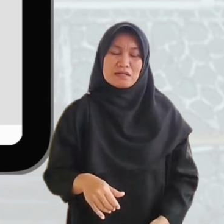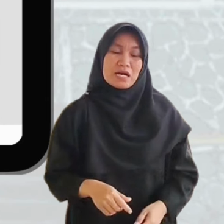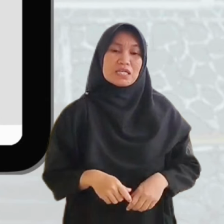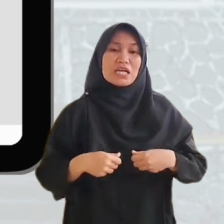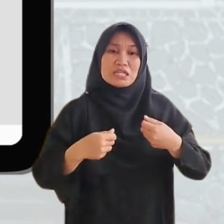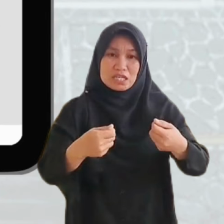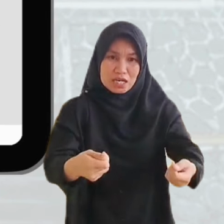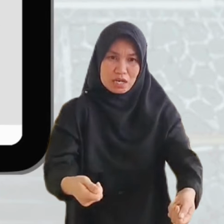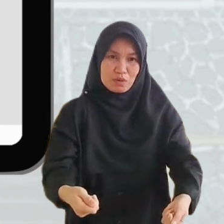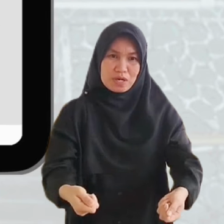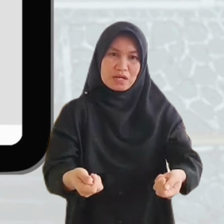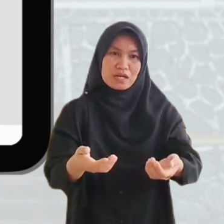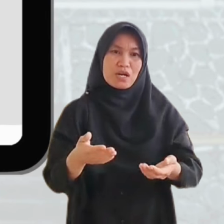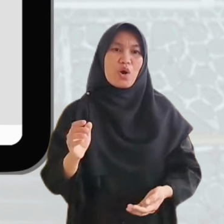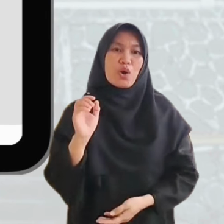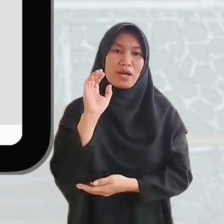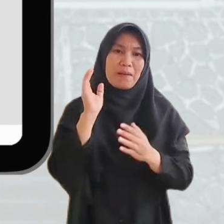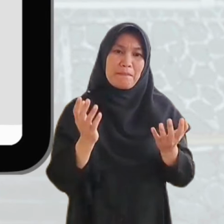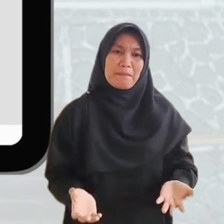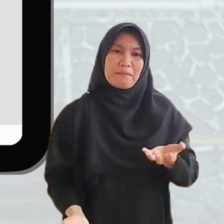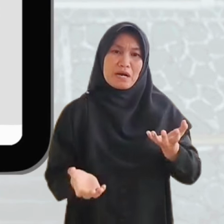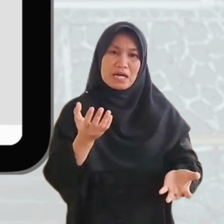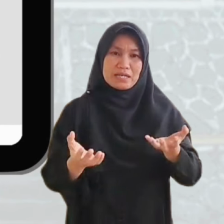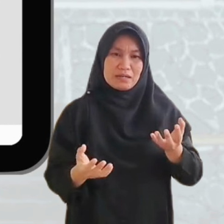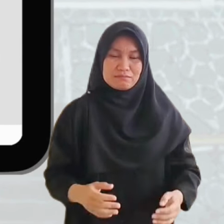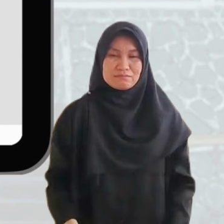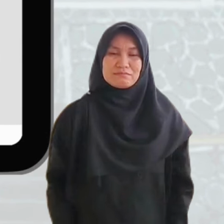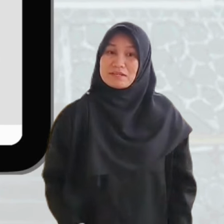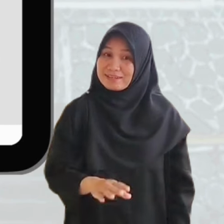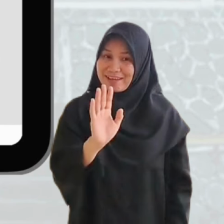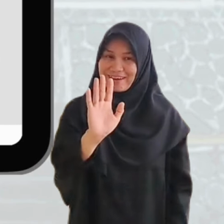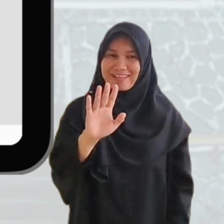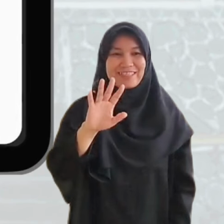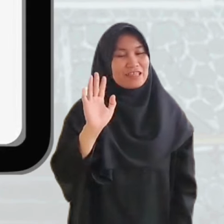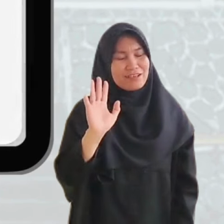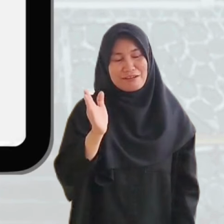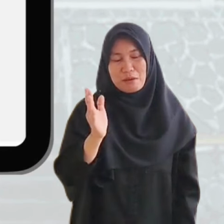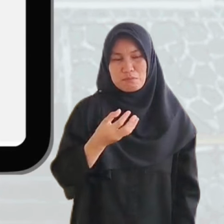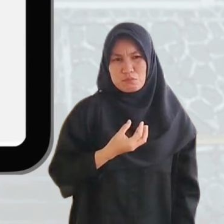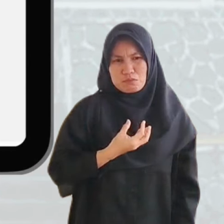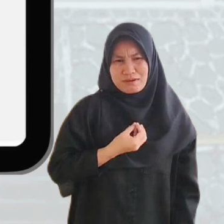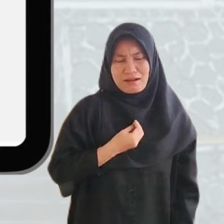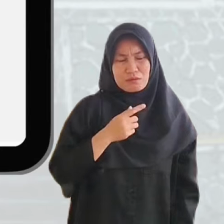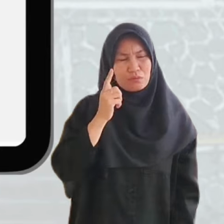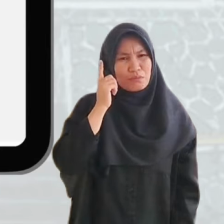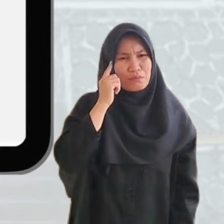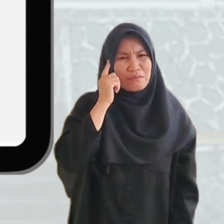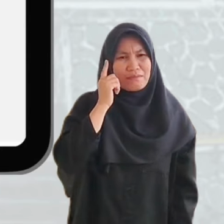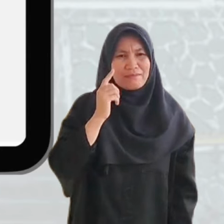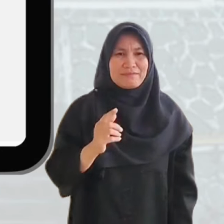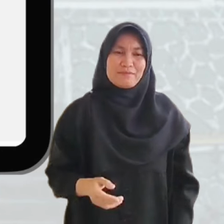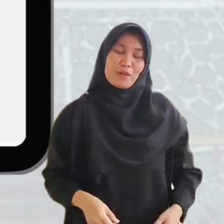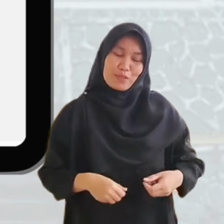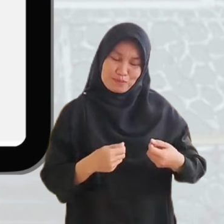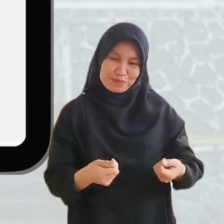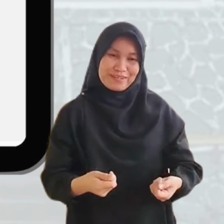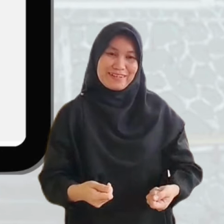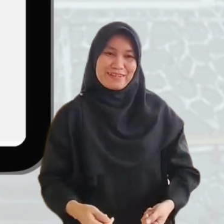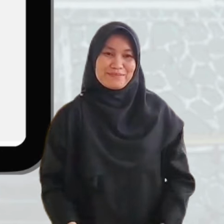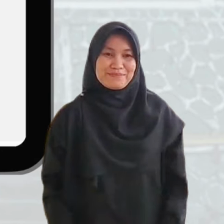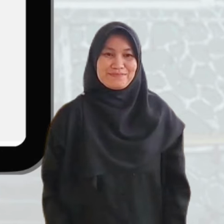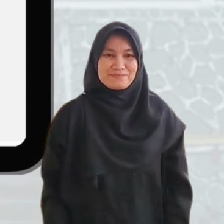resmi. Artinya, dokumen ini memiliki kekuatan hukum yang sama dengan dokumen cetak yang dikeluarkan oleh